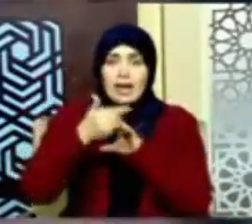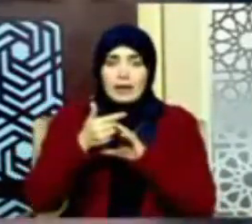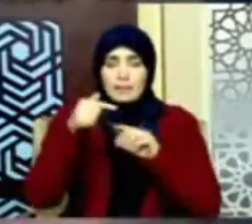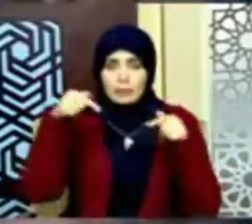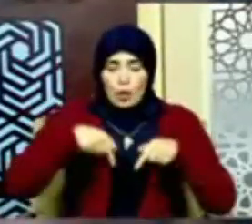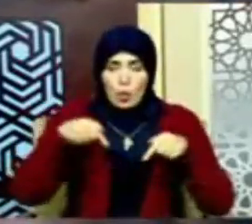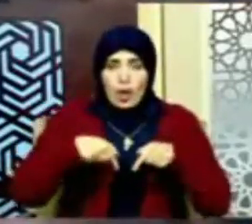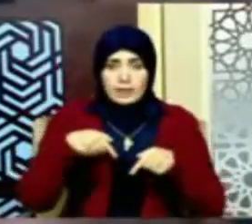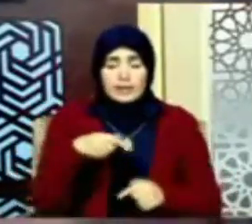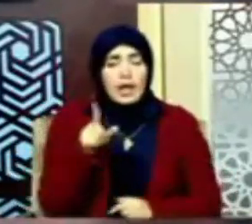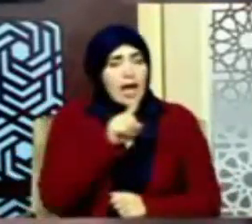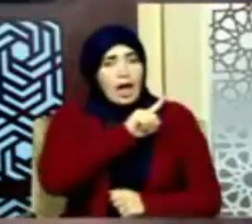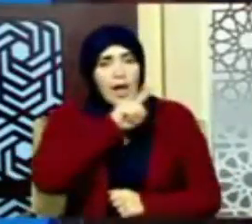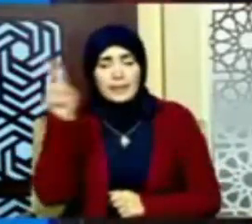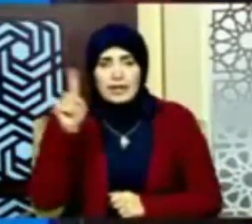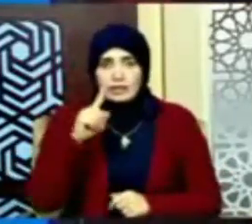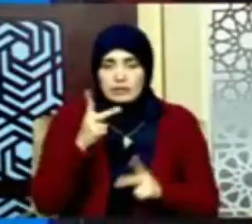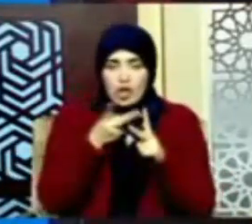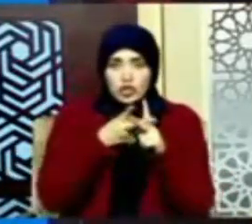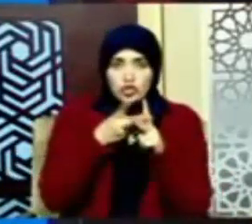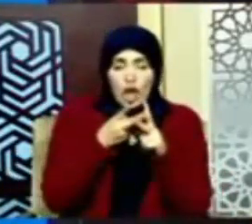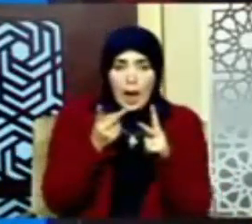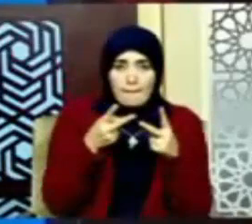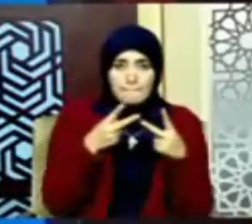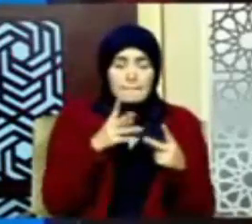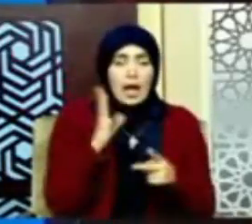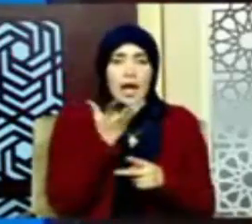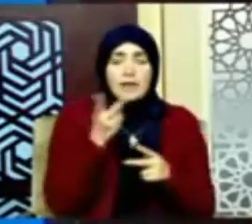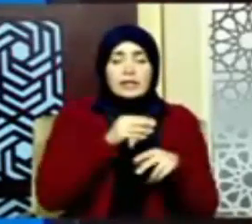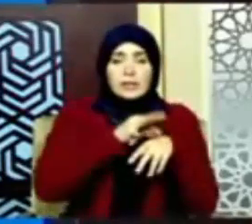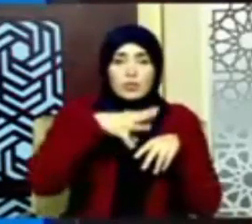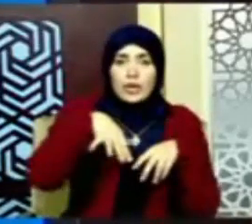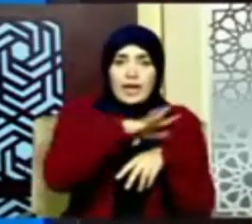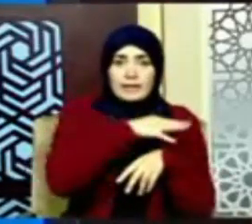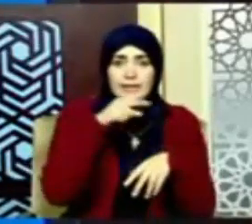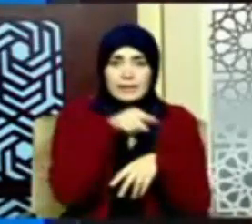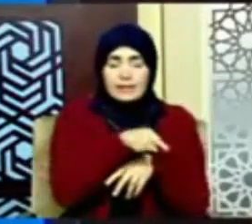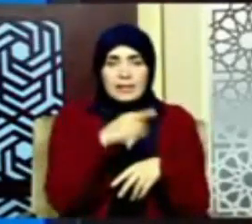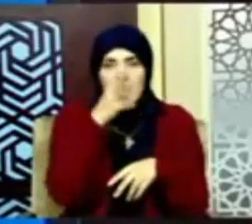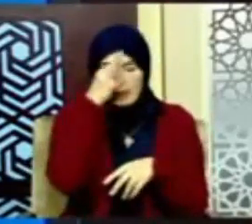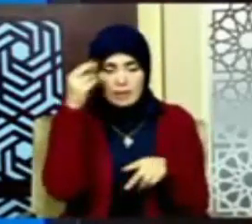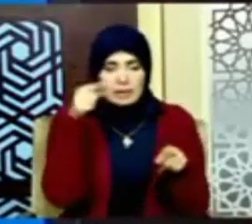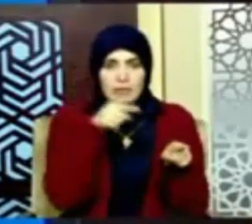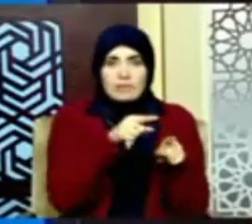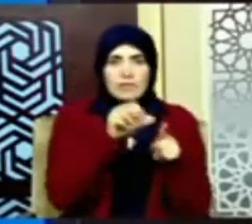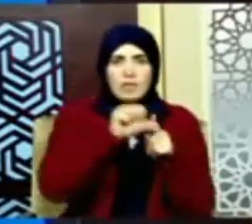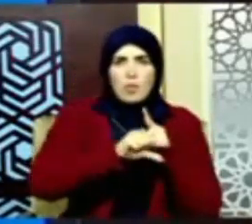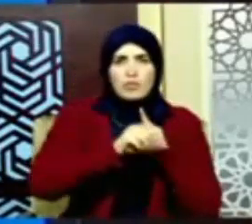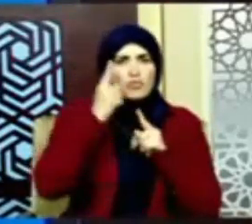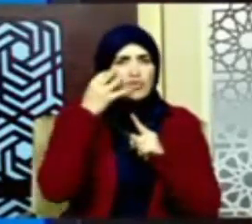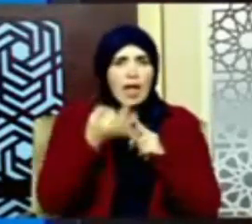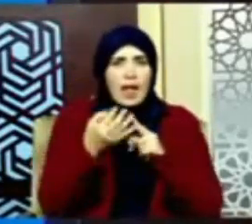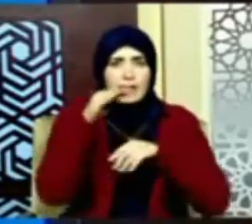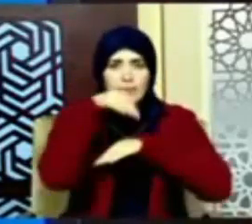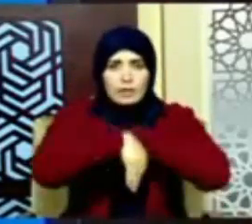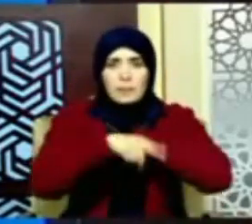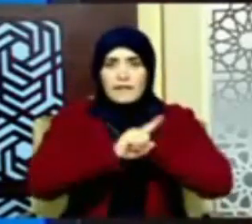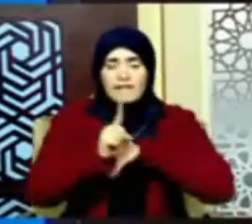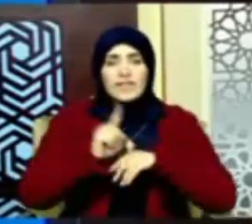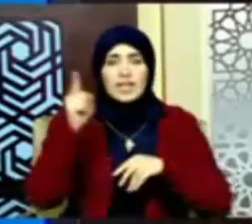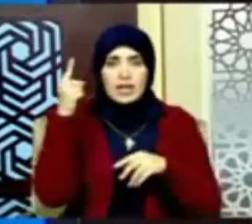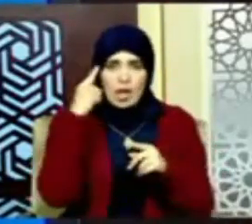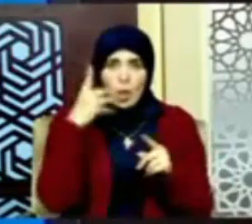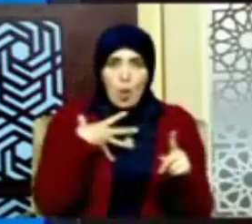يتقبل شعبا غازيا أو أمة معتدية. الأمة الرشيدة الآن ليست